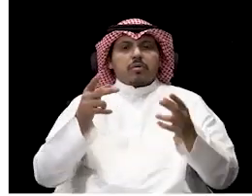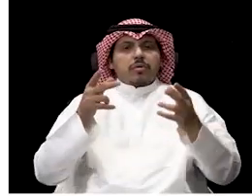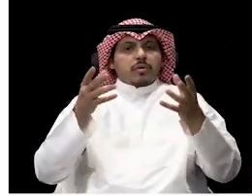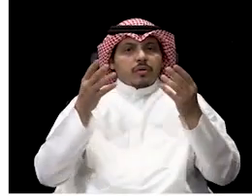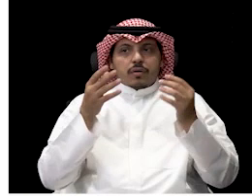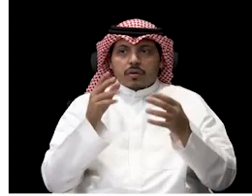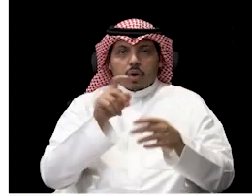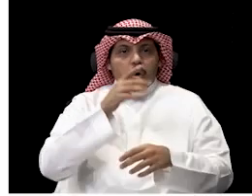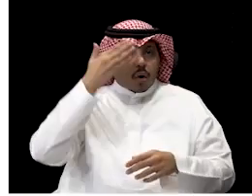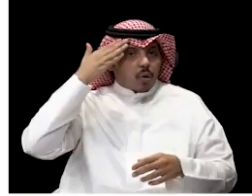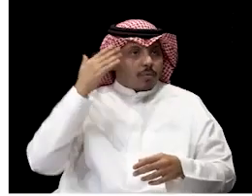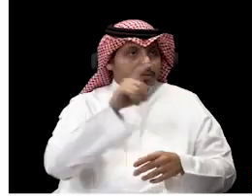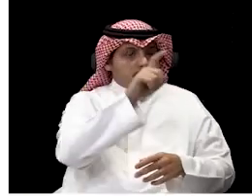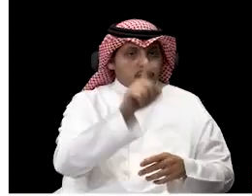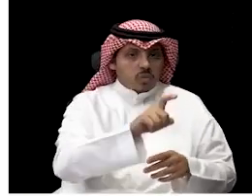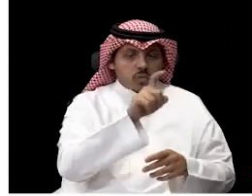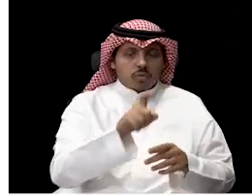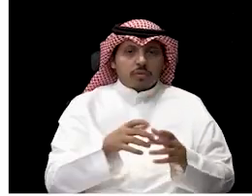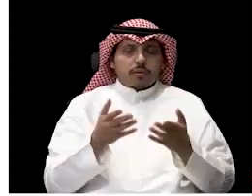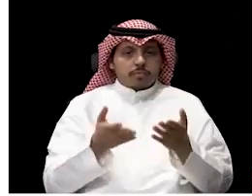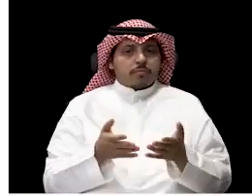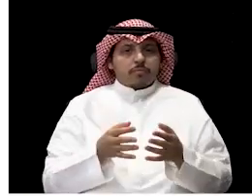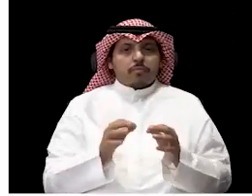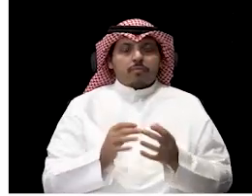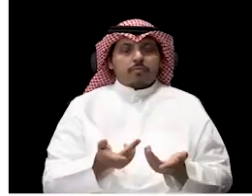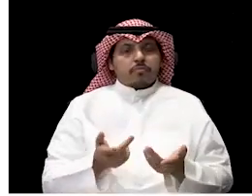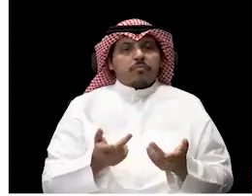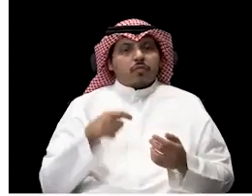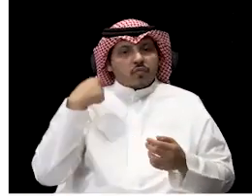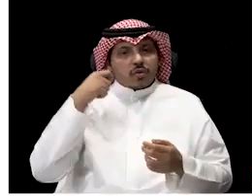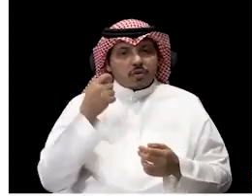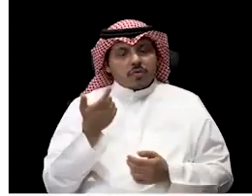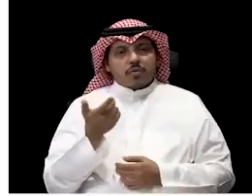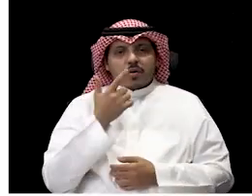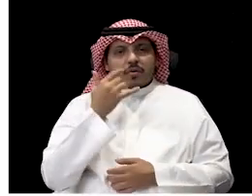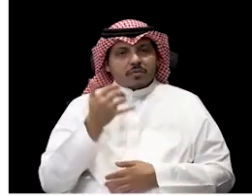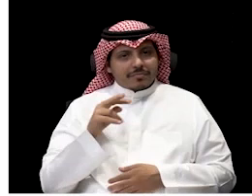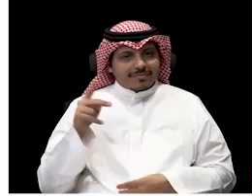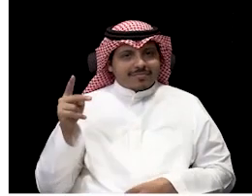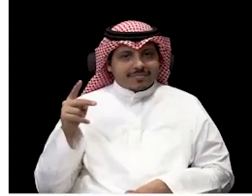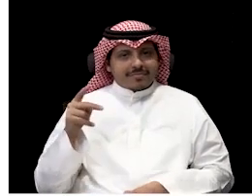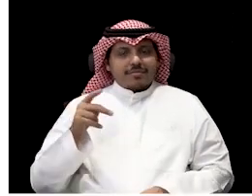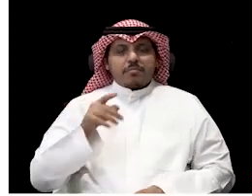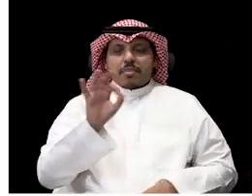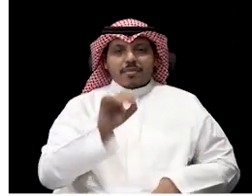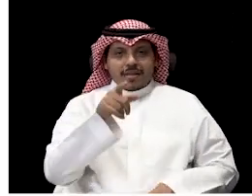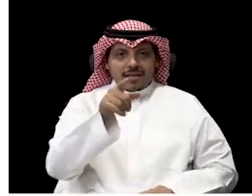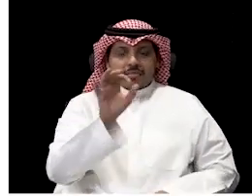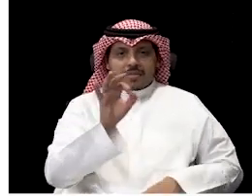من الخبراء. يعني نحدد مثلا هدف، نقول أنت تريد أن تكون ماذا؟ مبرمج